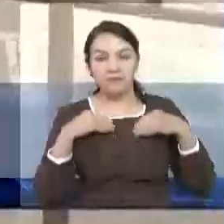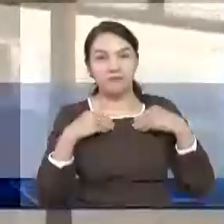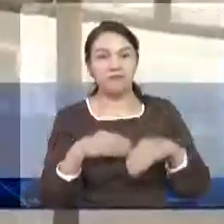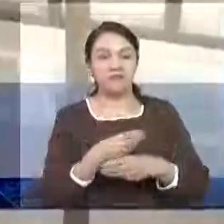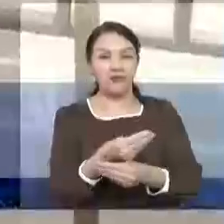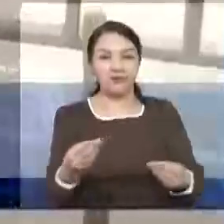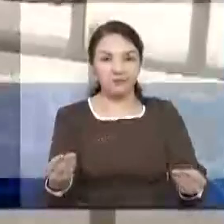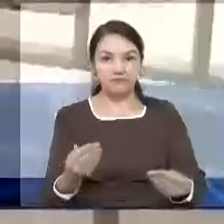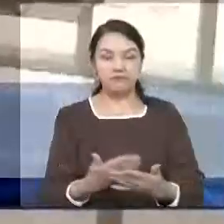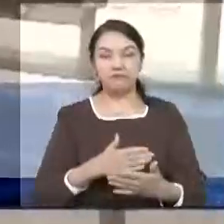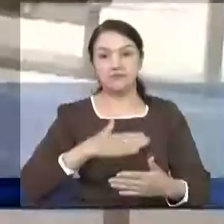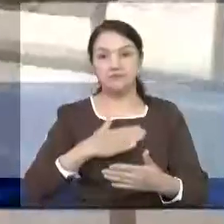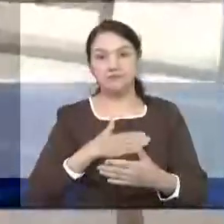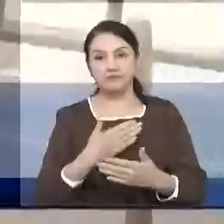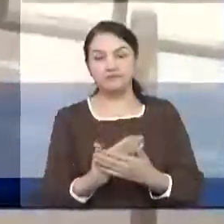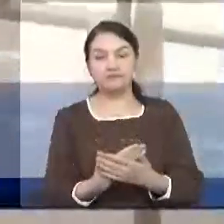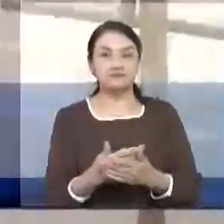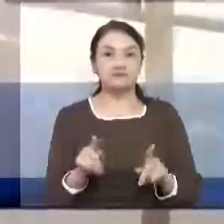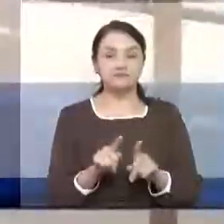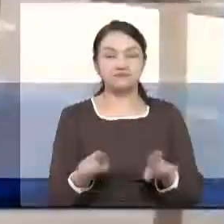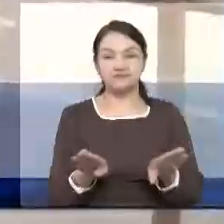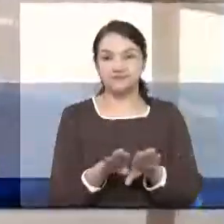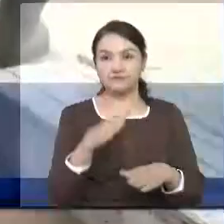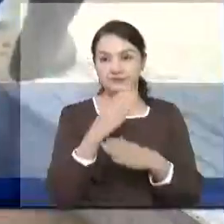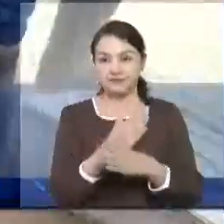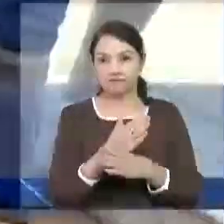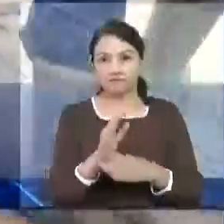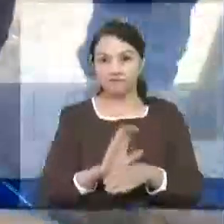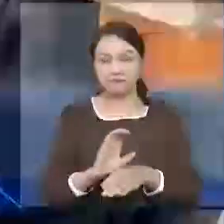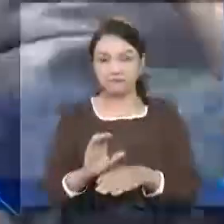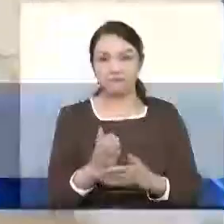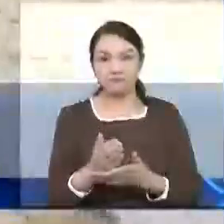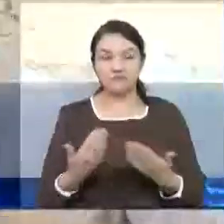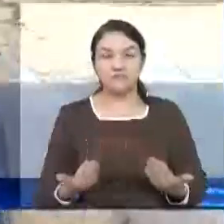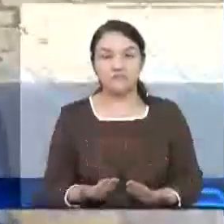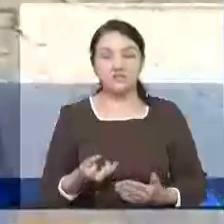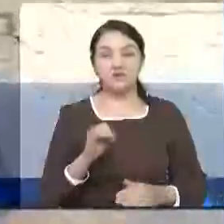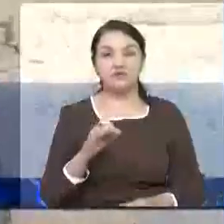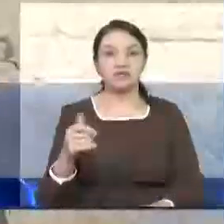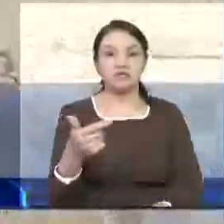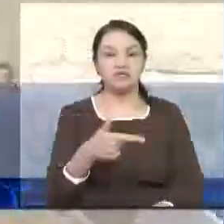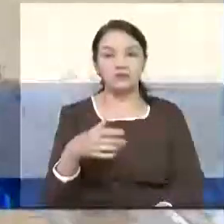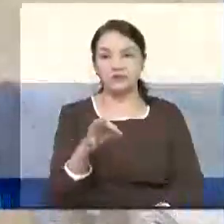были переданы ими волонтерам. Стоит отметить, аналогичная помощь была направлена жителям города Кульсары Атырауской области.